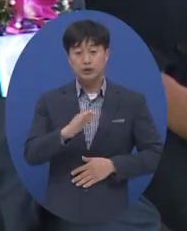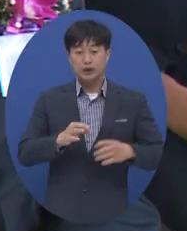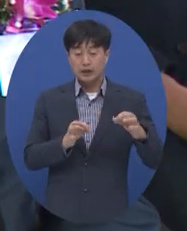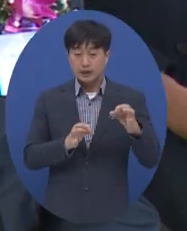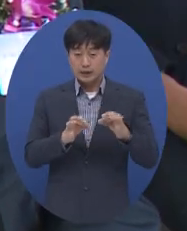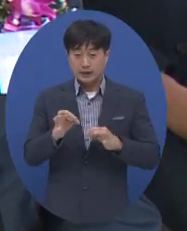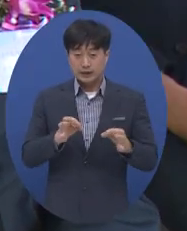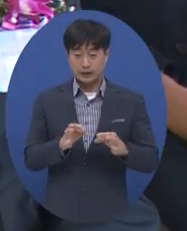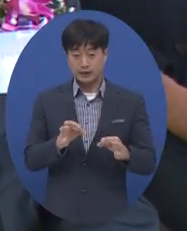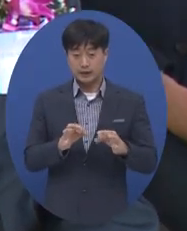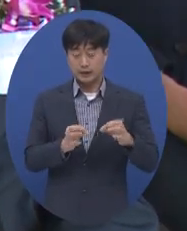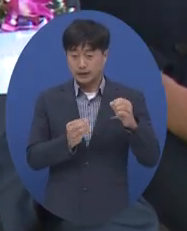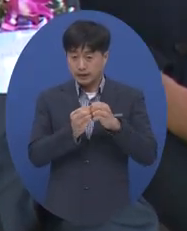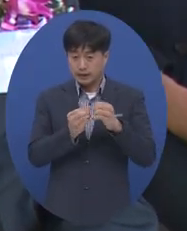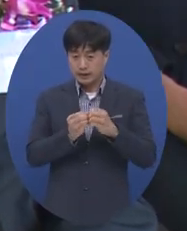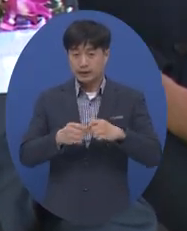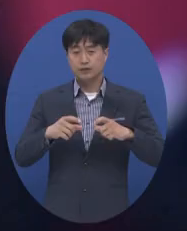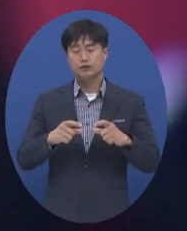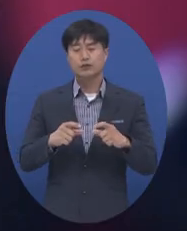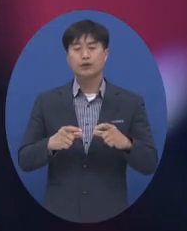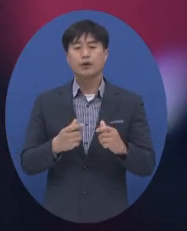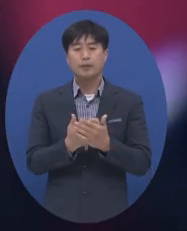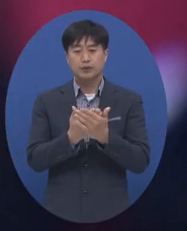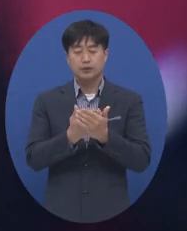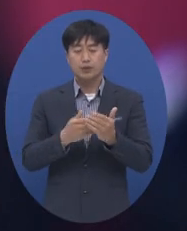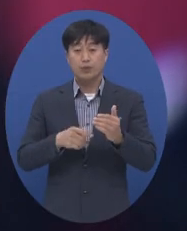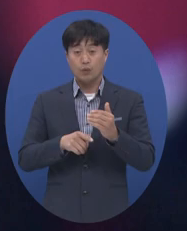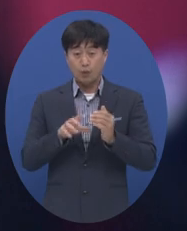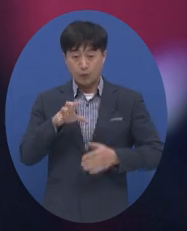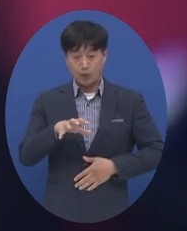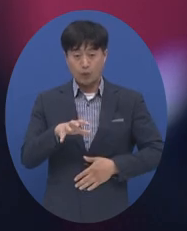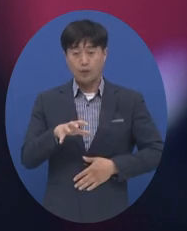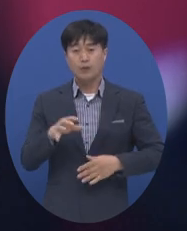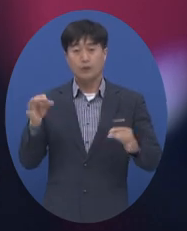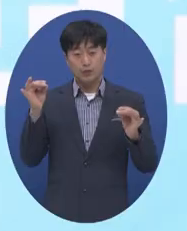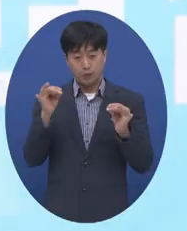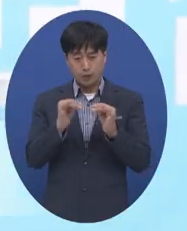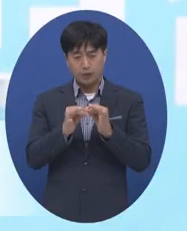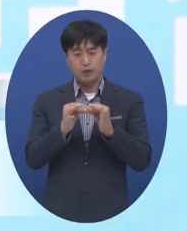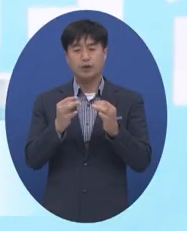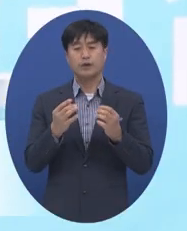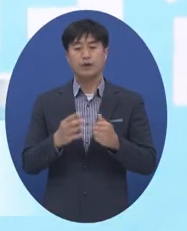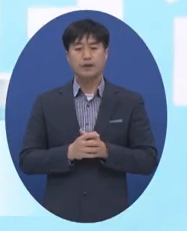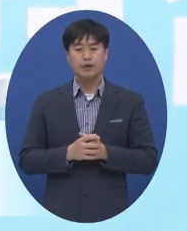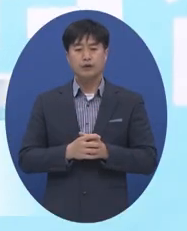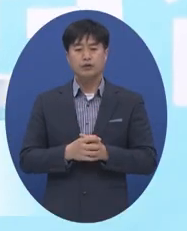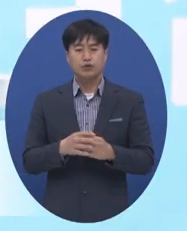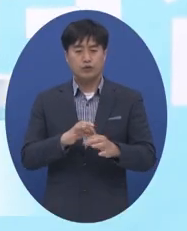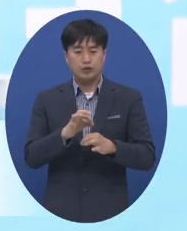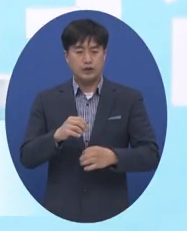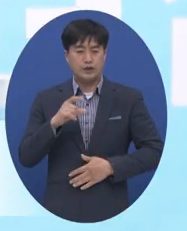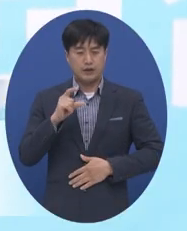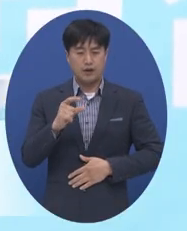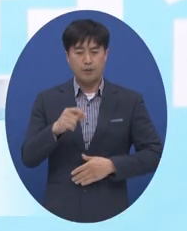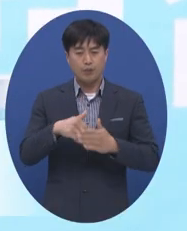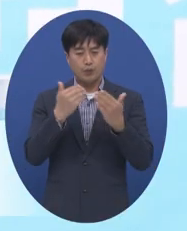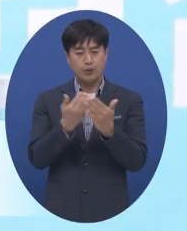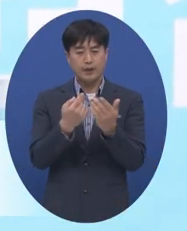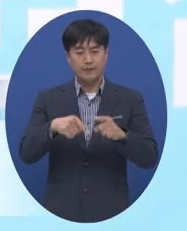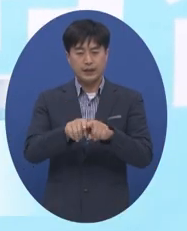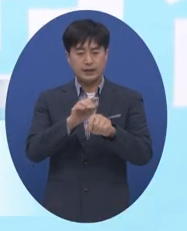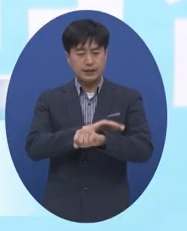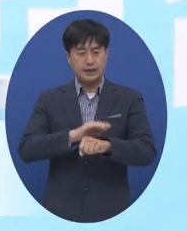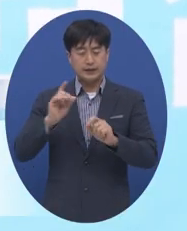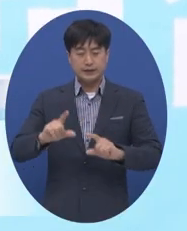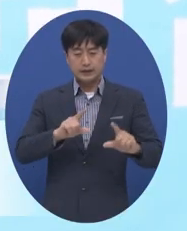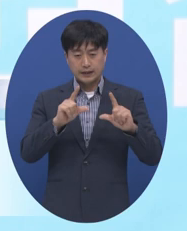우리가 시장상권진흥원을 발족하게 된 이유는 많은 분들이 공감하시겠지만 우리 경제를 튼튼하게 하고 모두가 함께